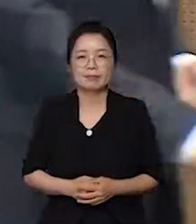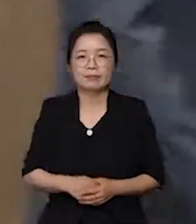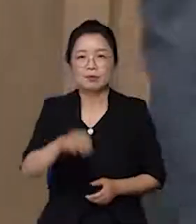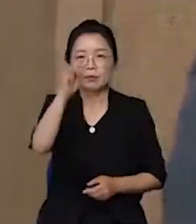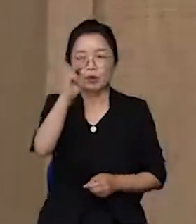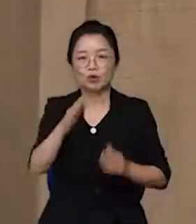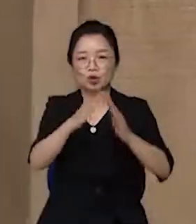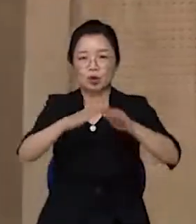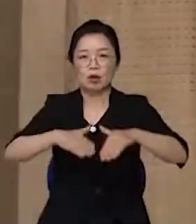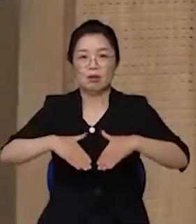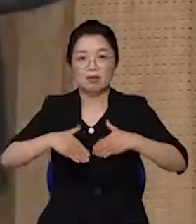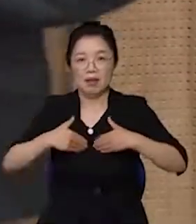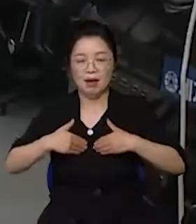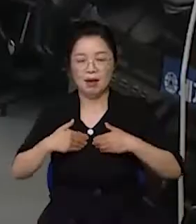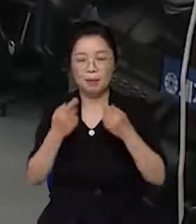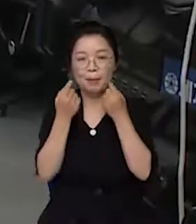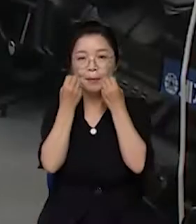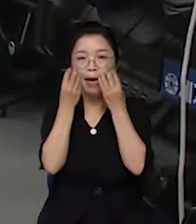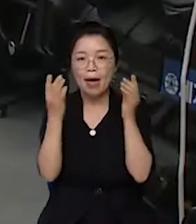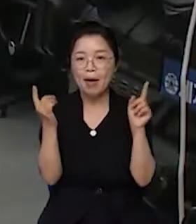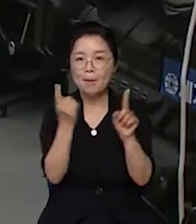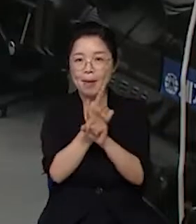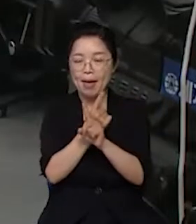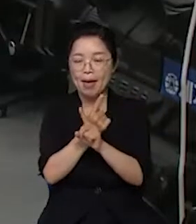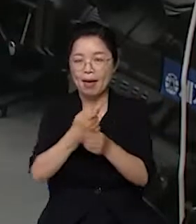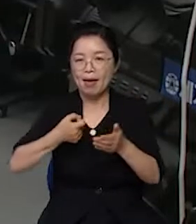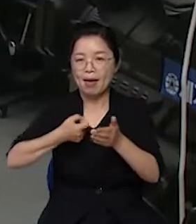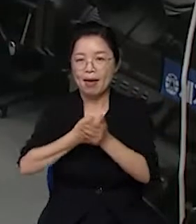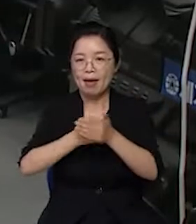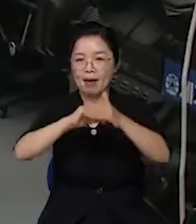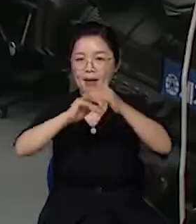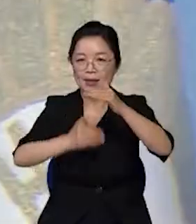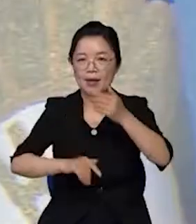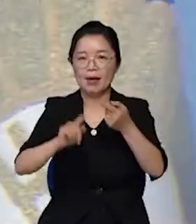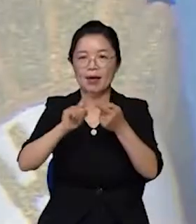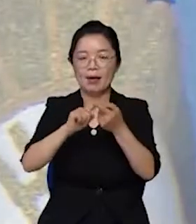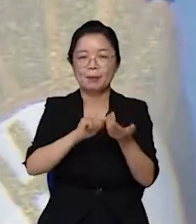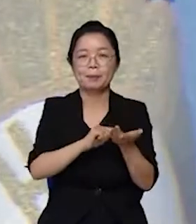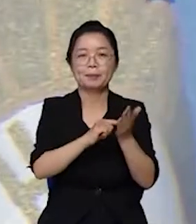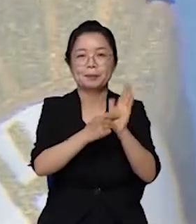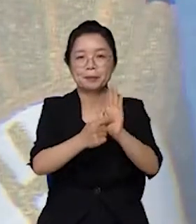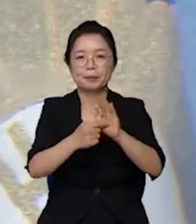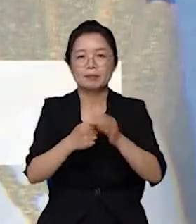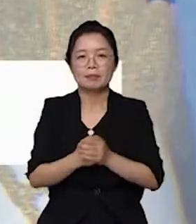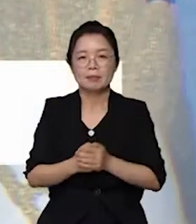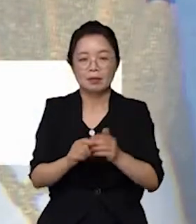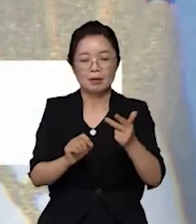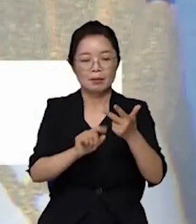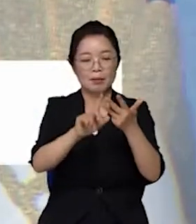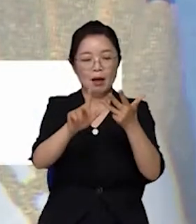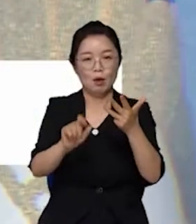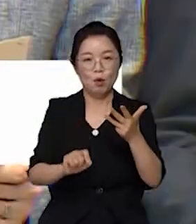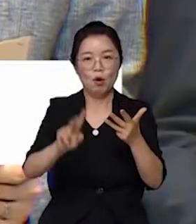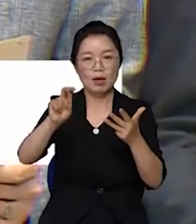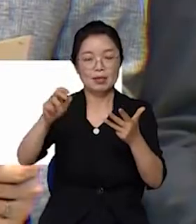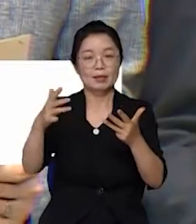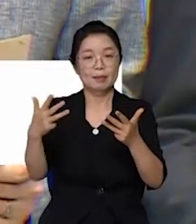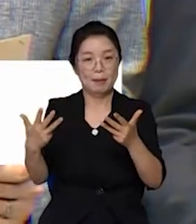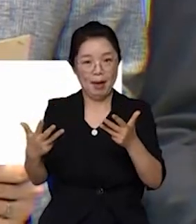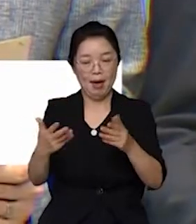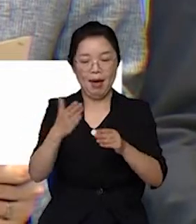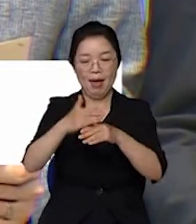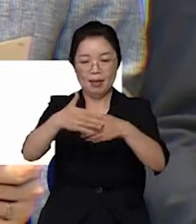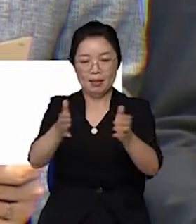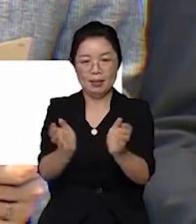광주 전남 의원들은 혁신 결의문을 통해 변화와 혁신의 방점을 찍었습니다. 8월 28일 전당대회가